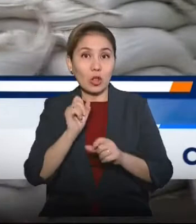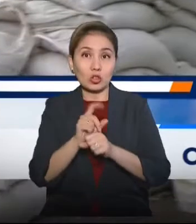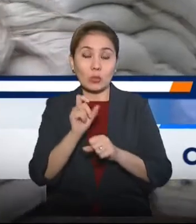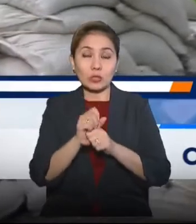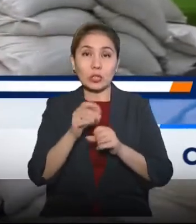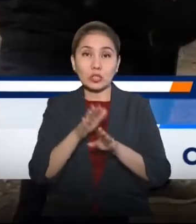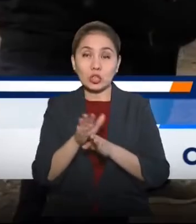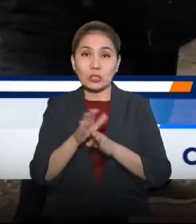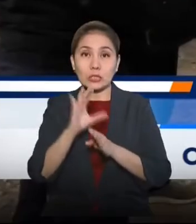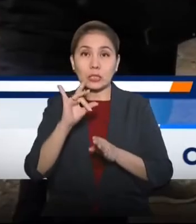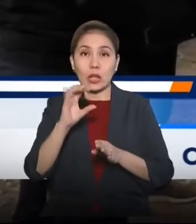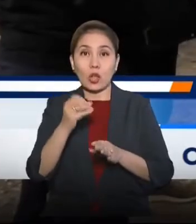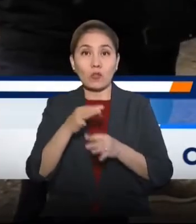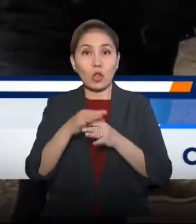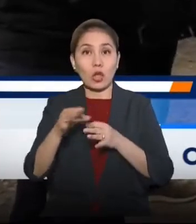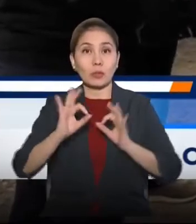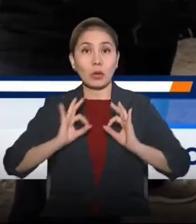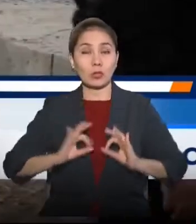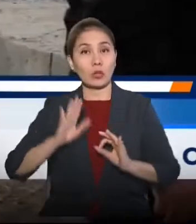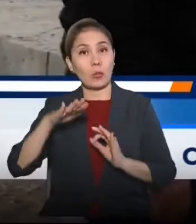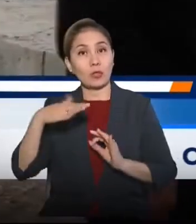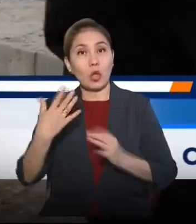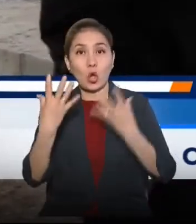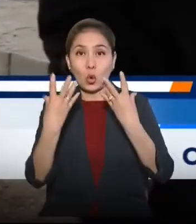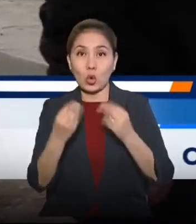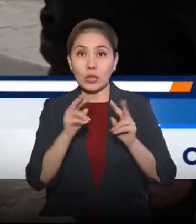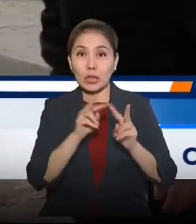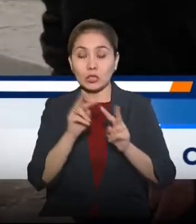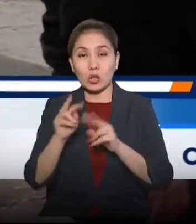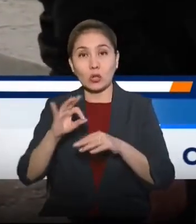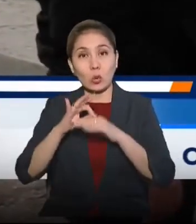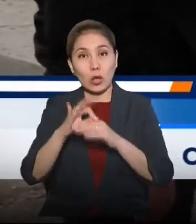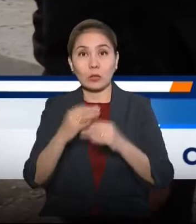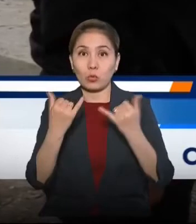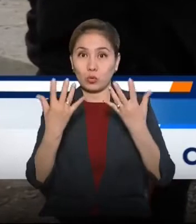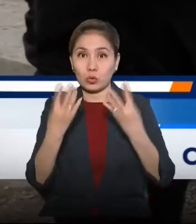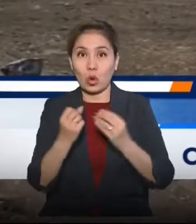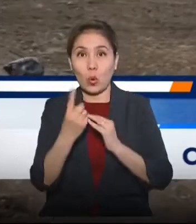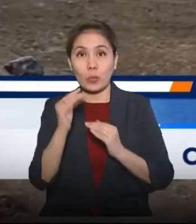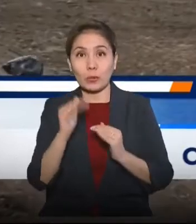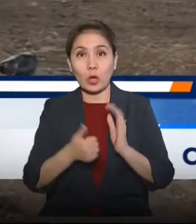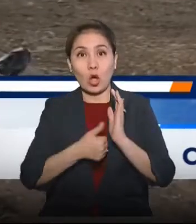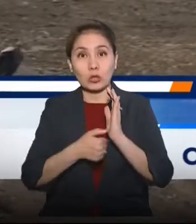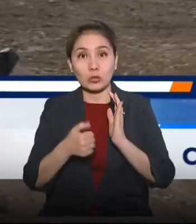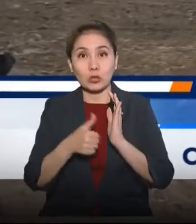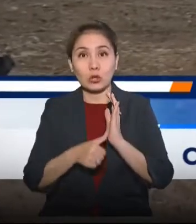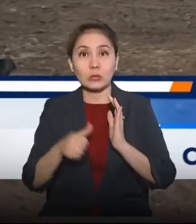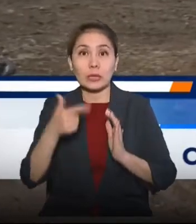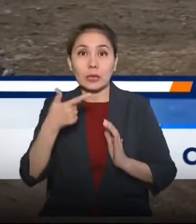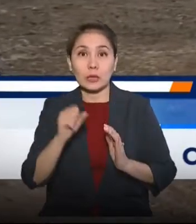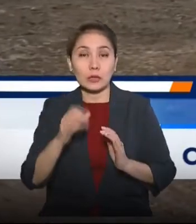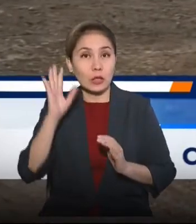ijrosi yuzasidan Sirdaryo viloyat prokuraturasi tomonidan kunlik nazorat o'rnatilib, bugungi kunga qadar 11660 gektar